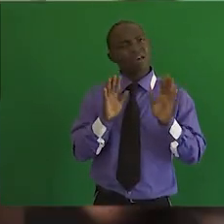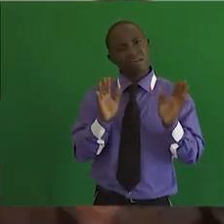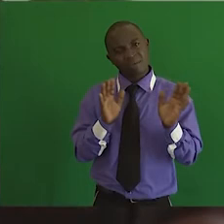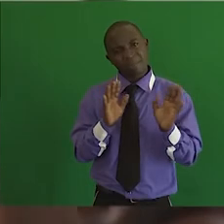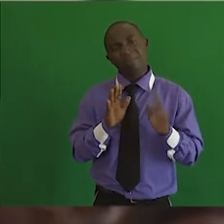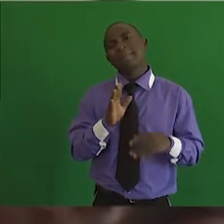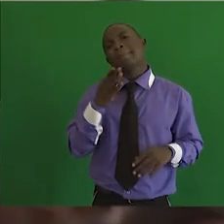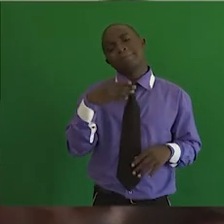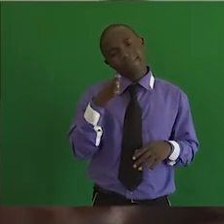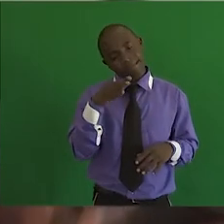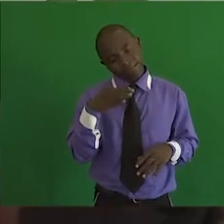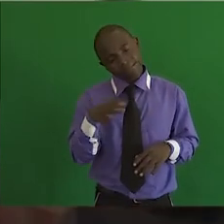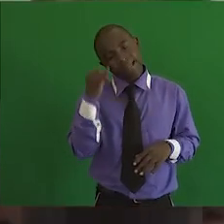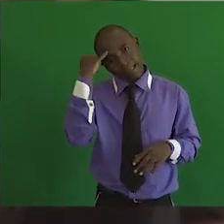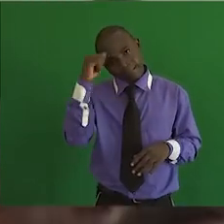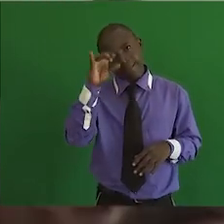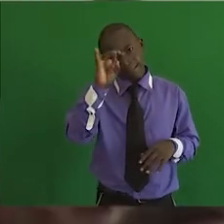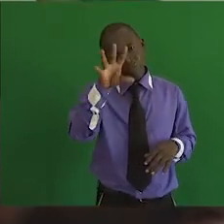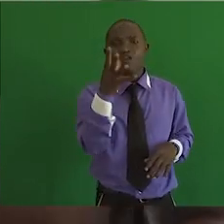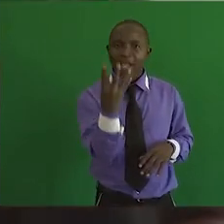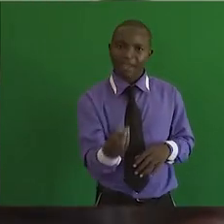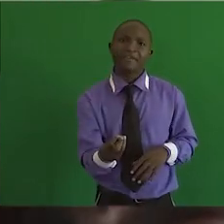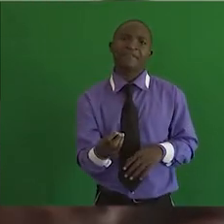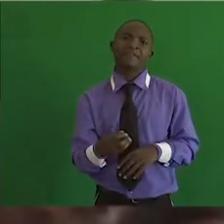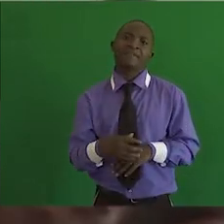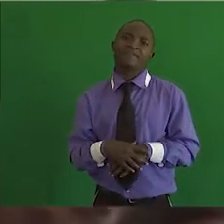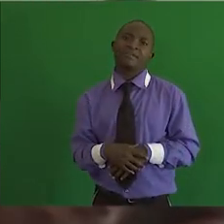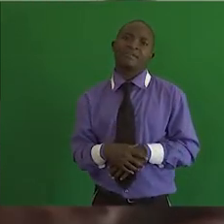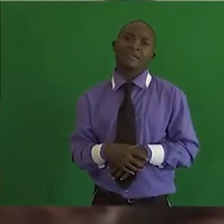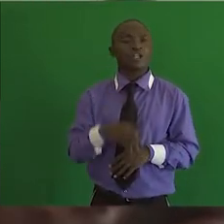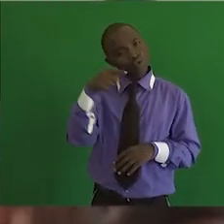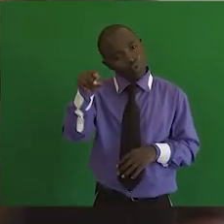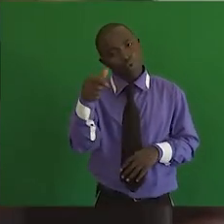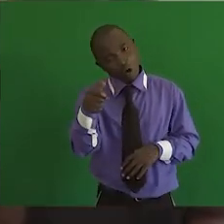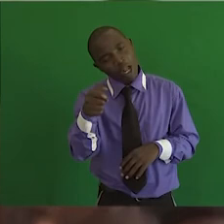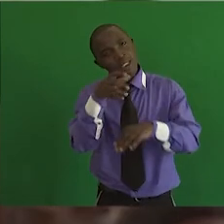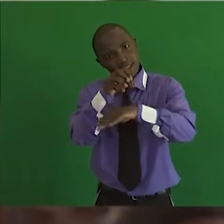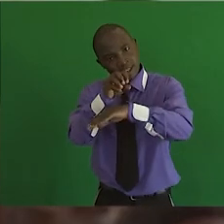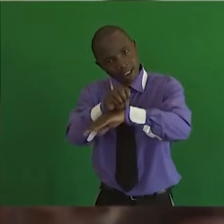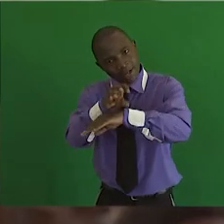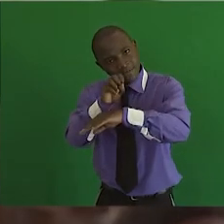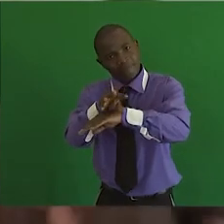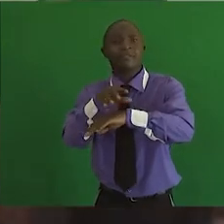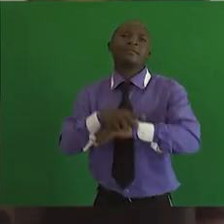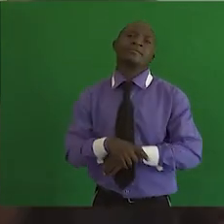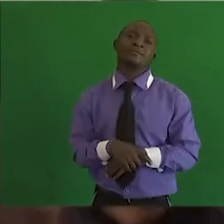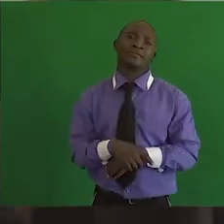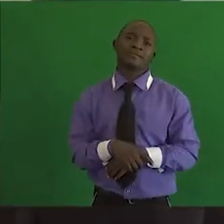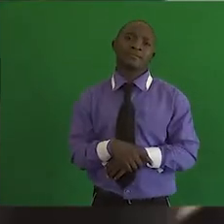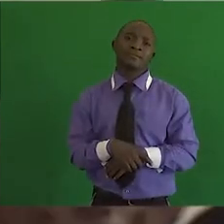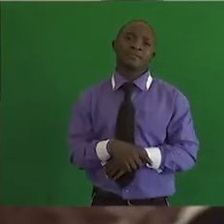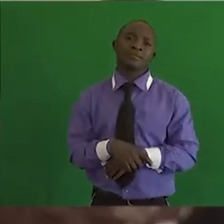zvinhu zvavanotarisira kuti muroora aite vasina kumudzidzisa. Zvakare zvigona here?